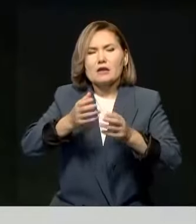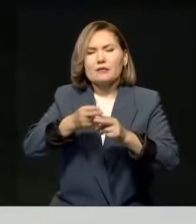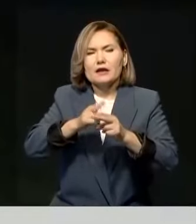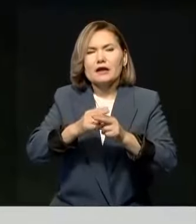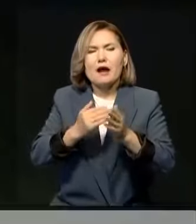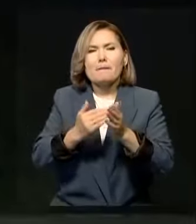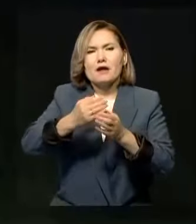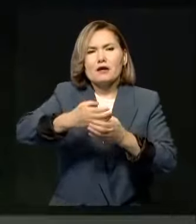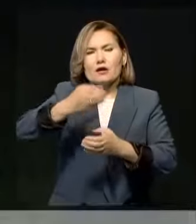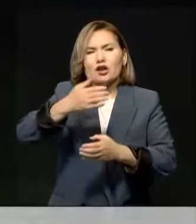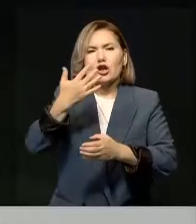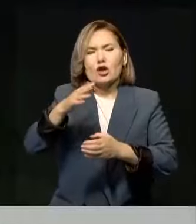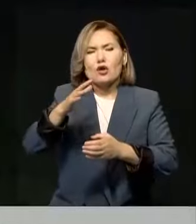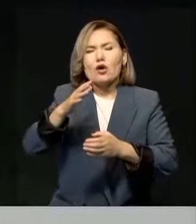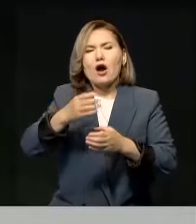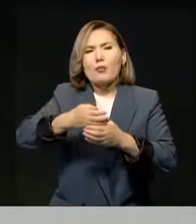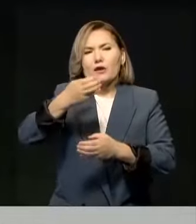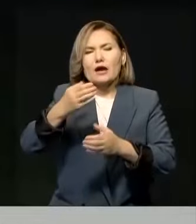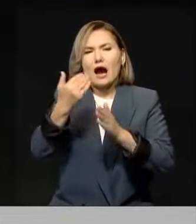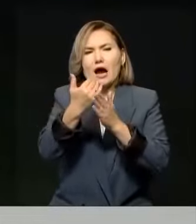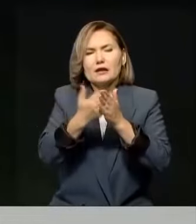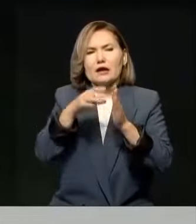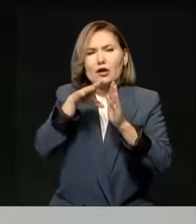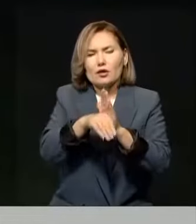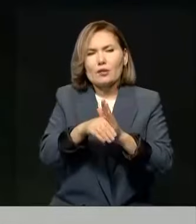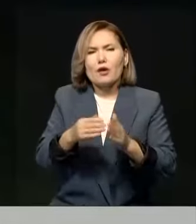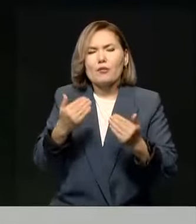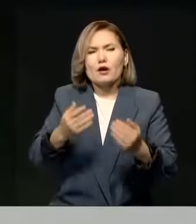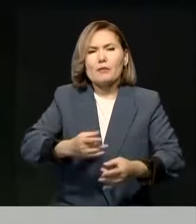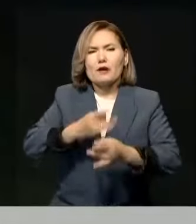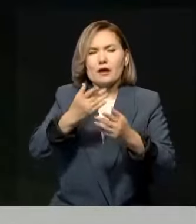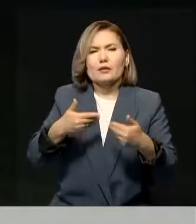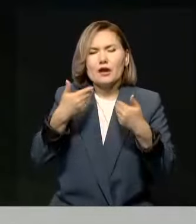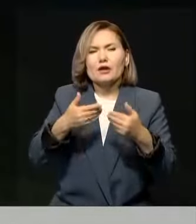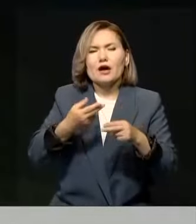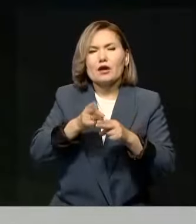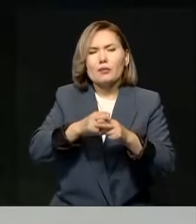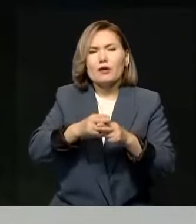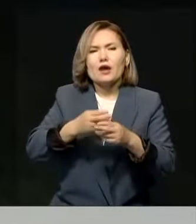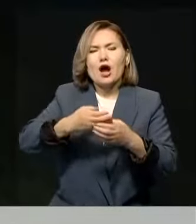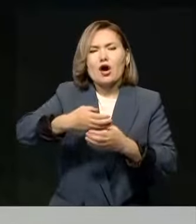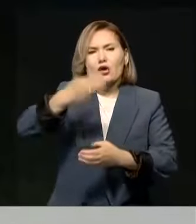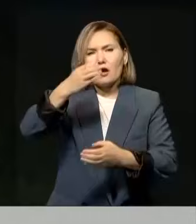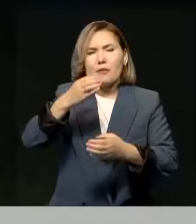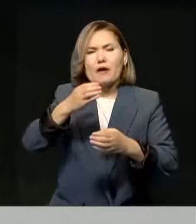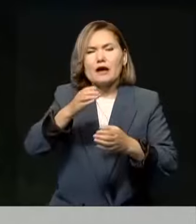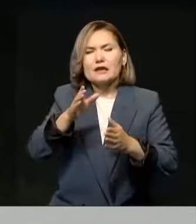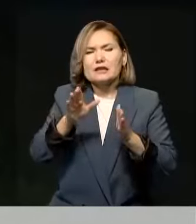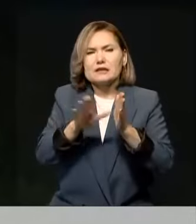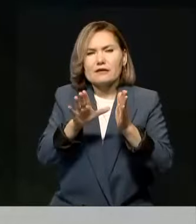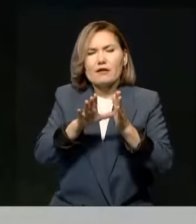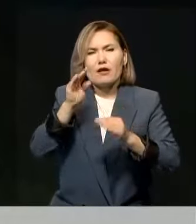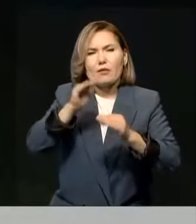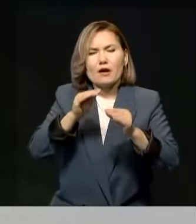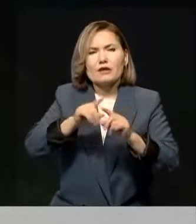телемұнараның қатарына кіреді. Ал енді бүгінгі мерекеге орай Көктөбені жарықтандырудың өзіндік мән